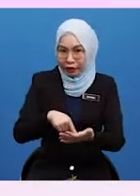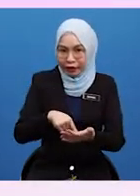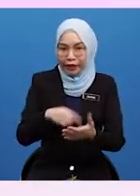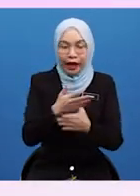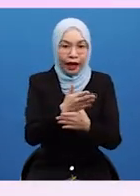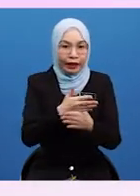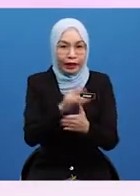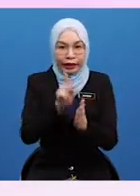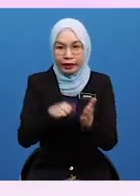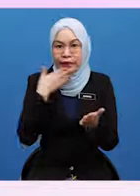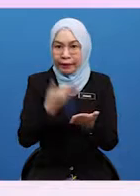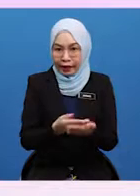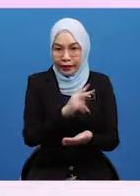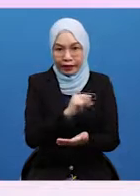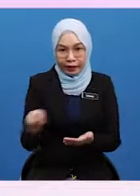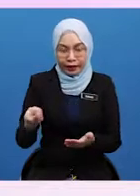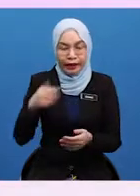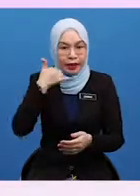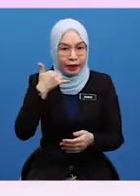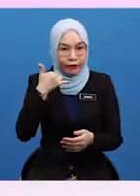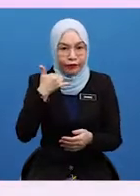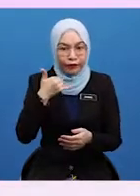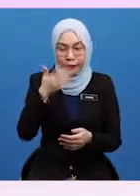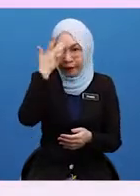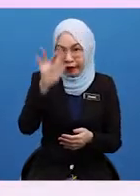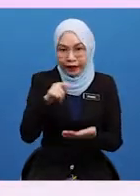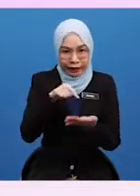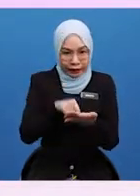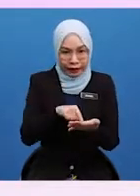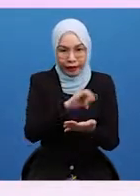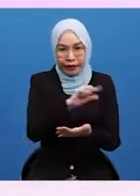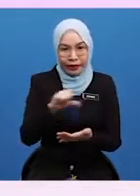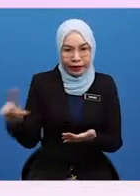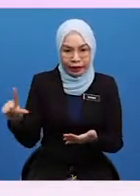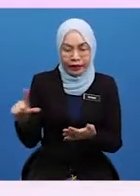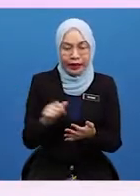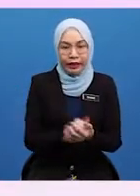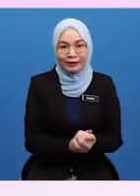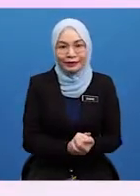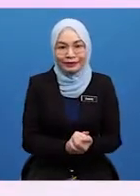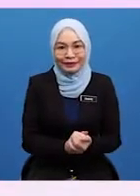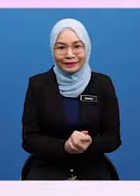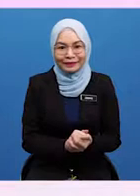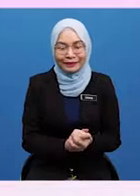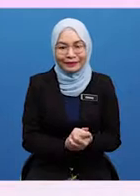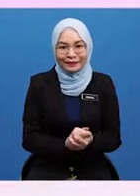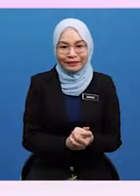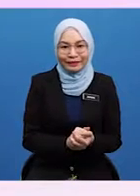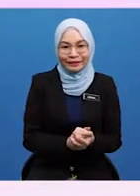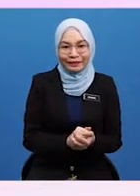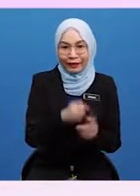kebaikan telepon pintar ini ialah aplikasi media sosial dapat